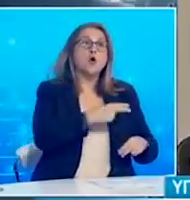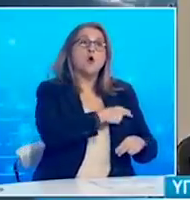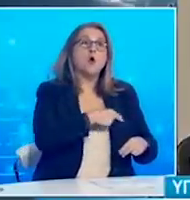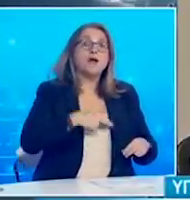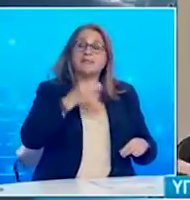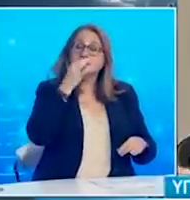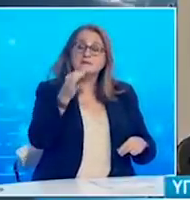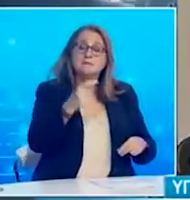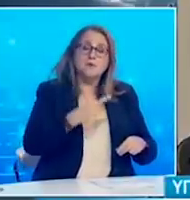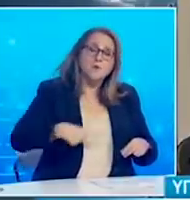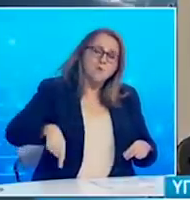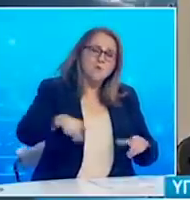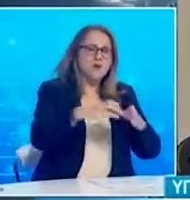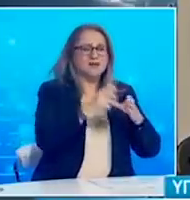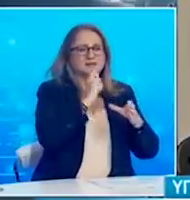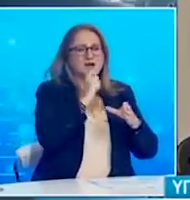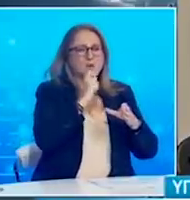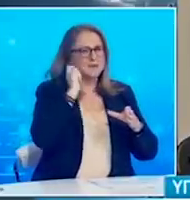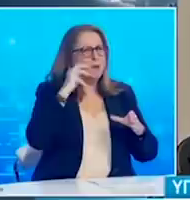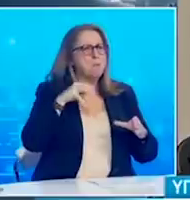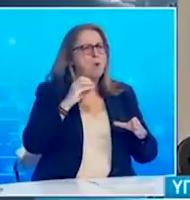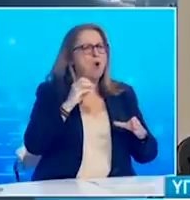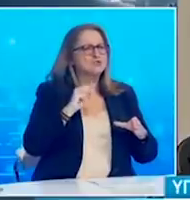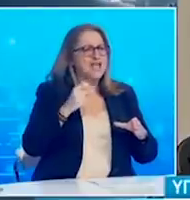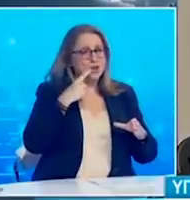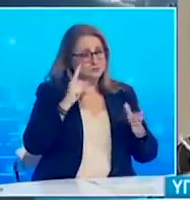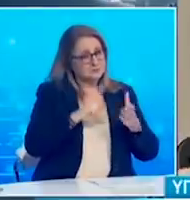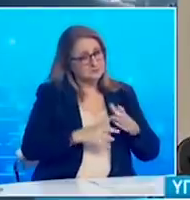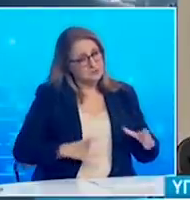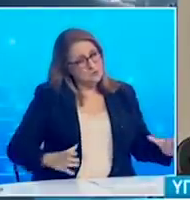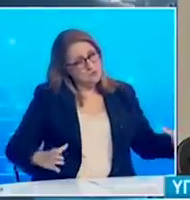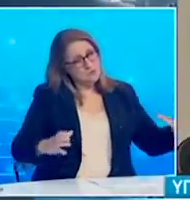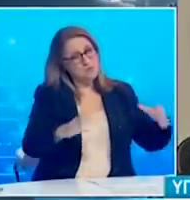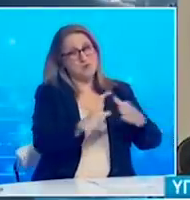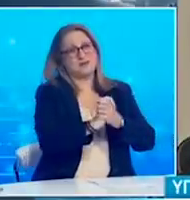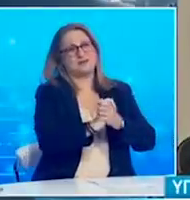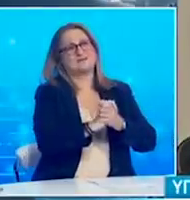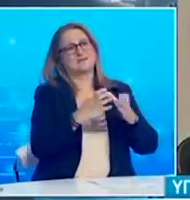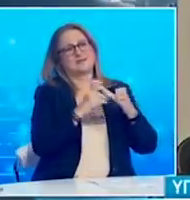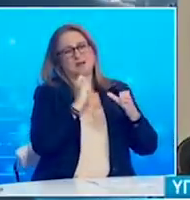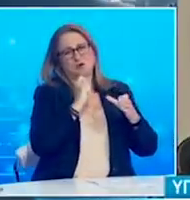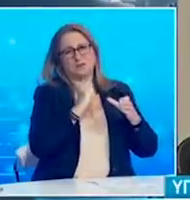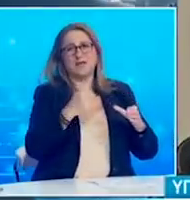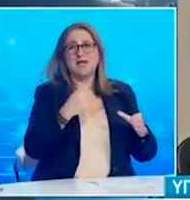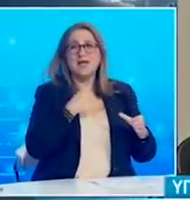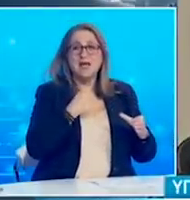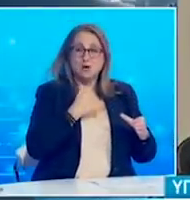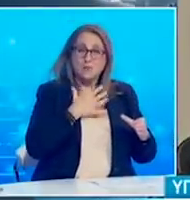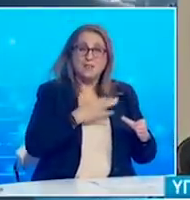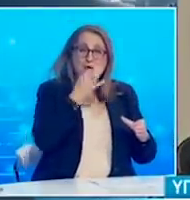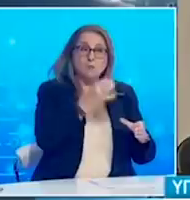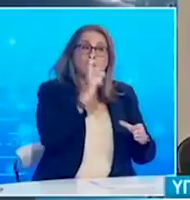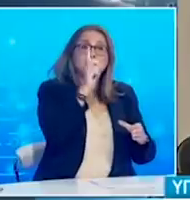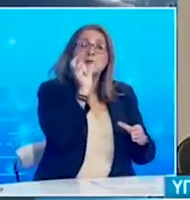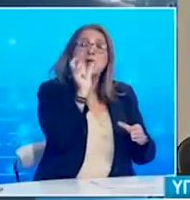μόνο όλων των πολιτικών δυνάμεων, αλλά και του κόσμου, επιτρέψτε μου να πω με μία λέξη τι καταφέραμε με